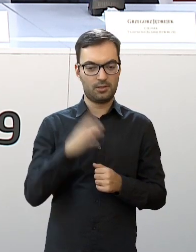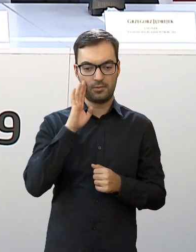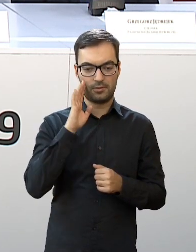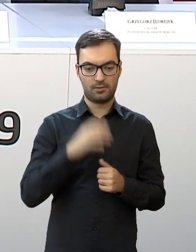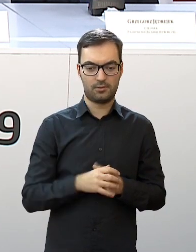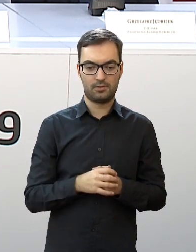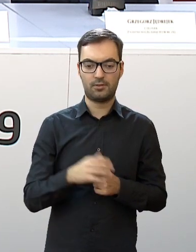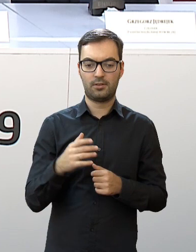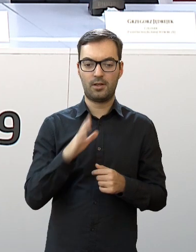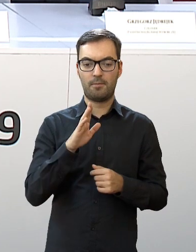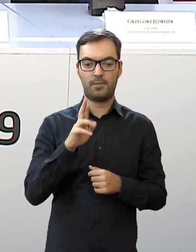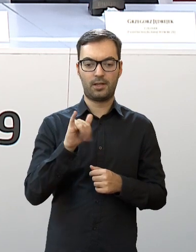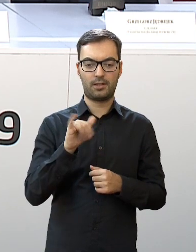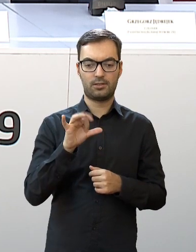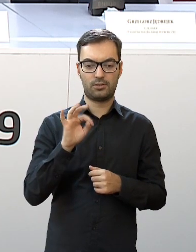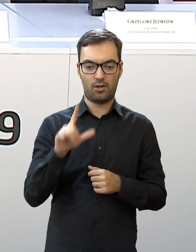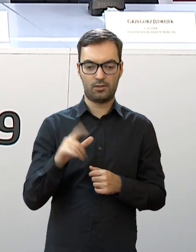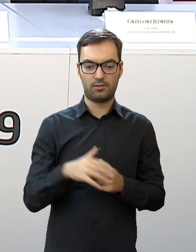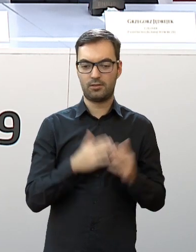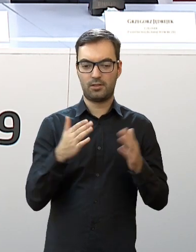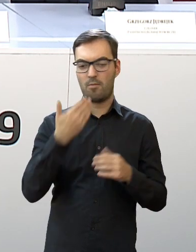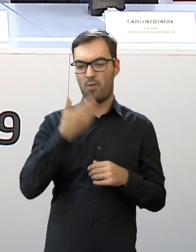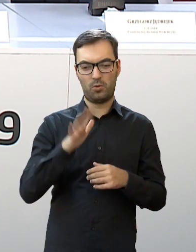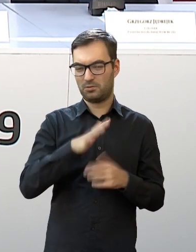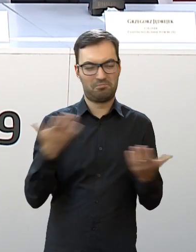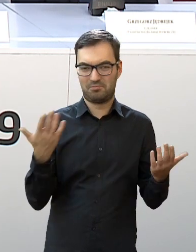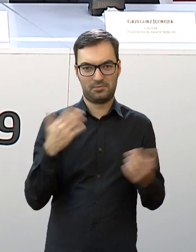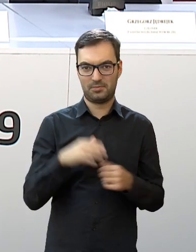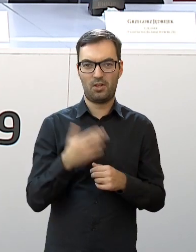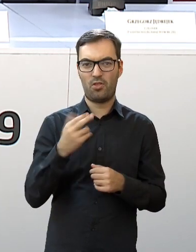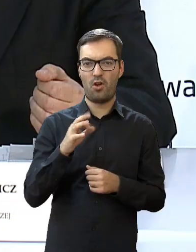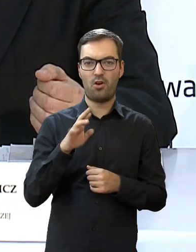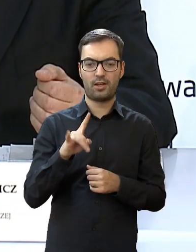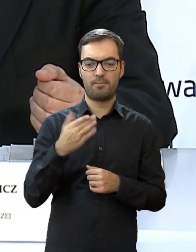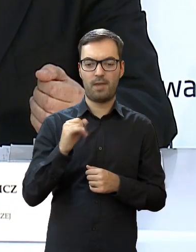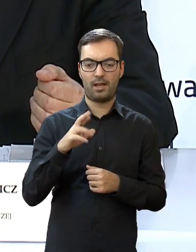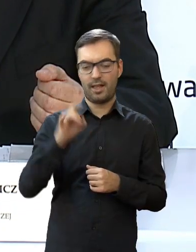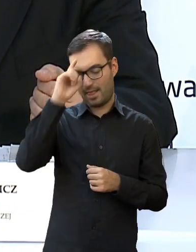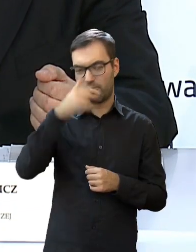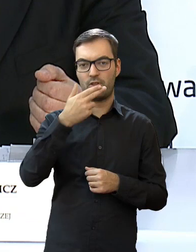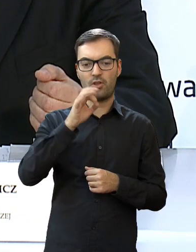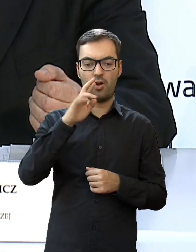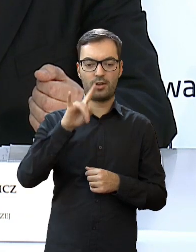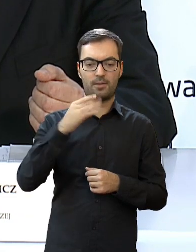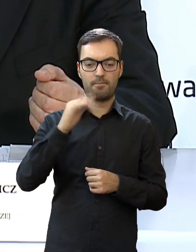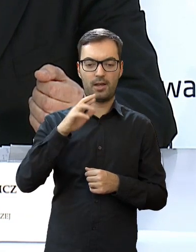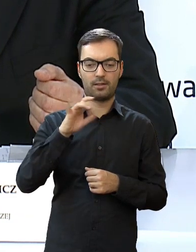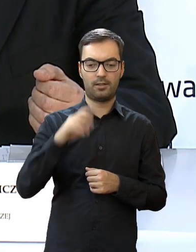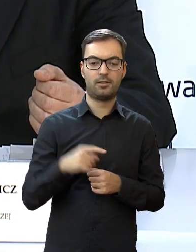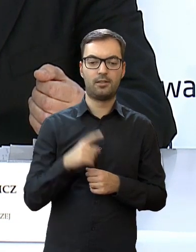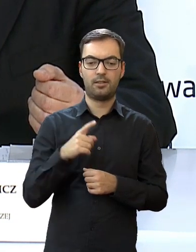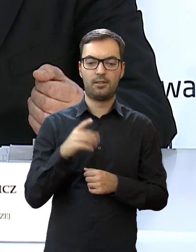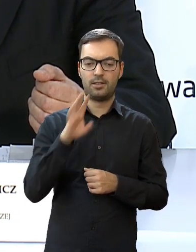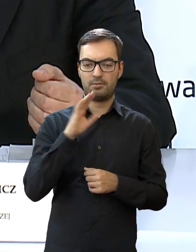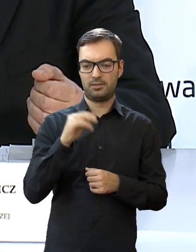Bristol był, gdzieś na południu Anglii i Norymberga. I w Niemczech to Norymberga na pewno. Tam był Bristol i